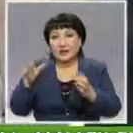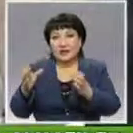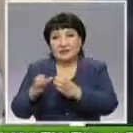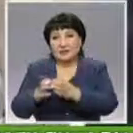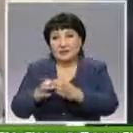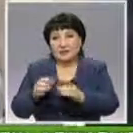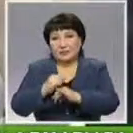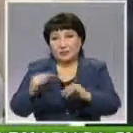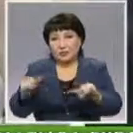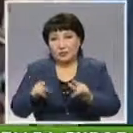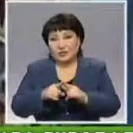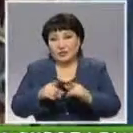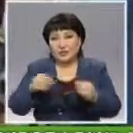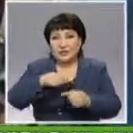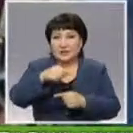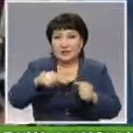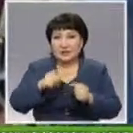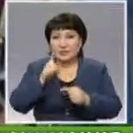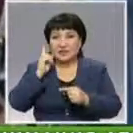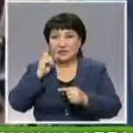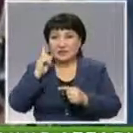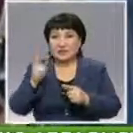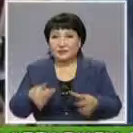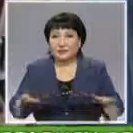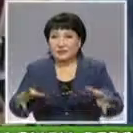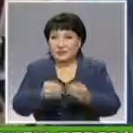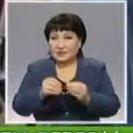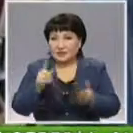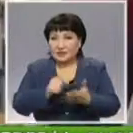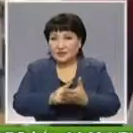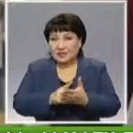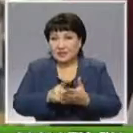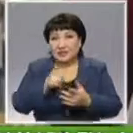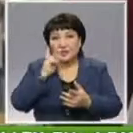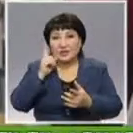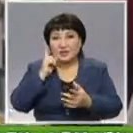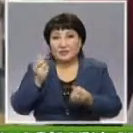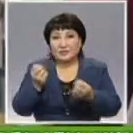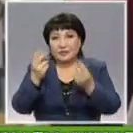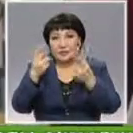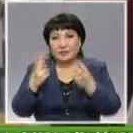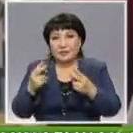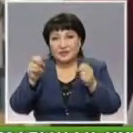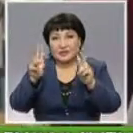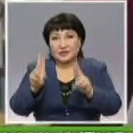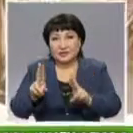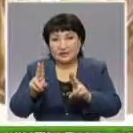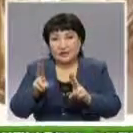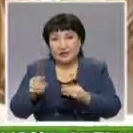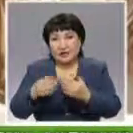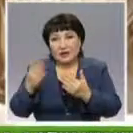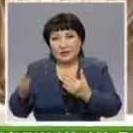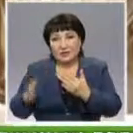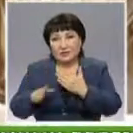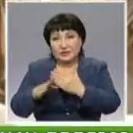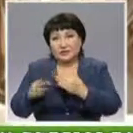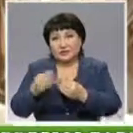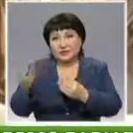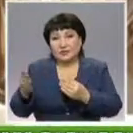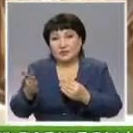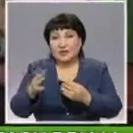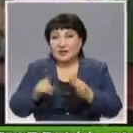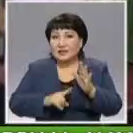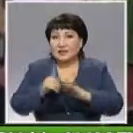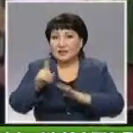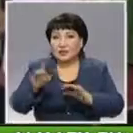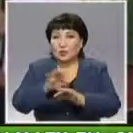тіс қаққан бизнесмендердің басын қоспақ. Бұл құрылым жас мамандарға бағыт сілтеп отырады. Яғни колледж және университет түлектерінің стартап жобаларына қолдау